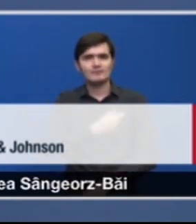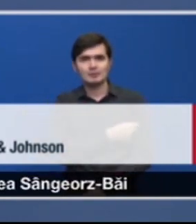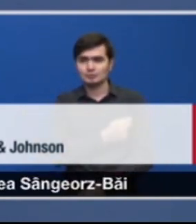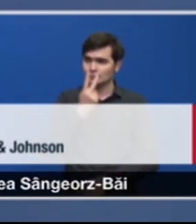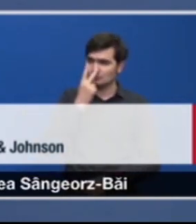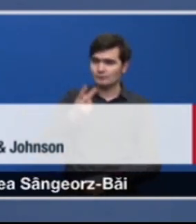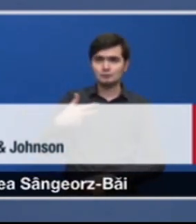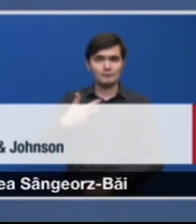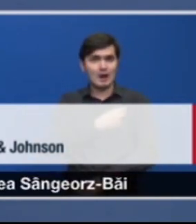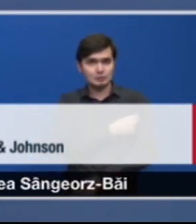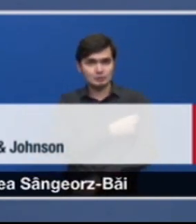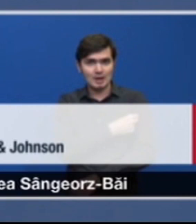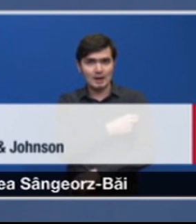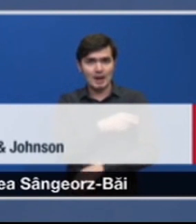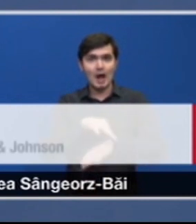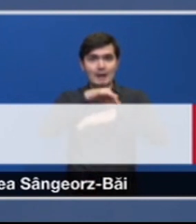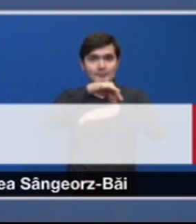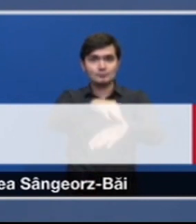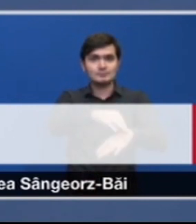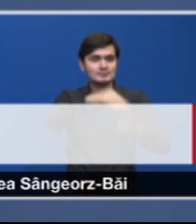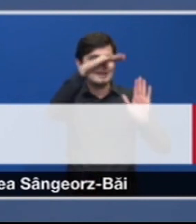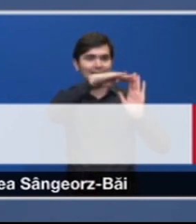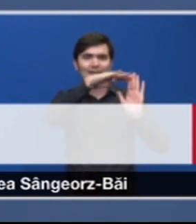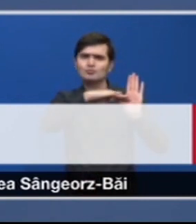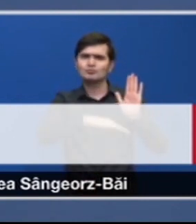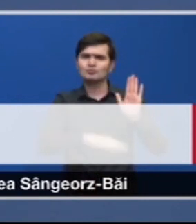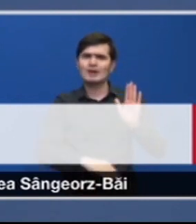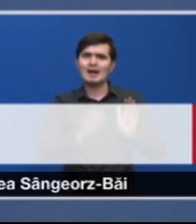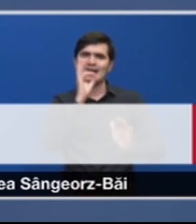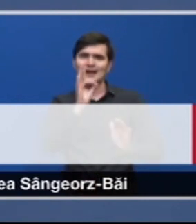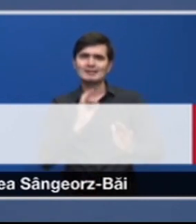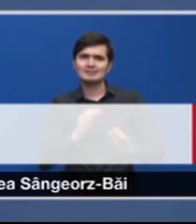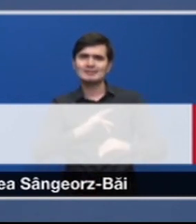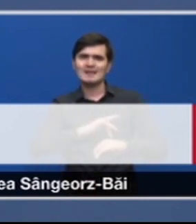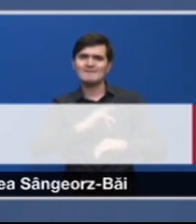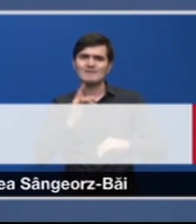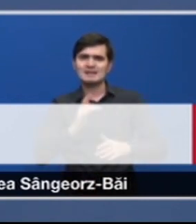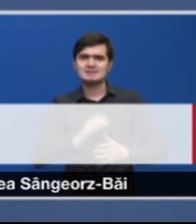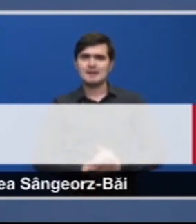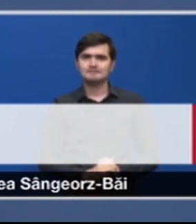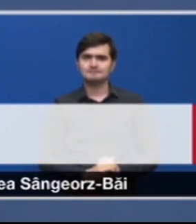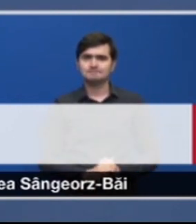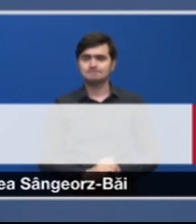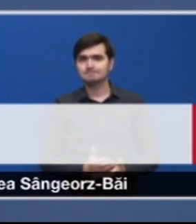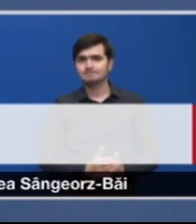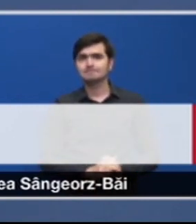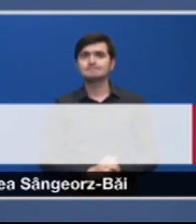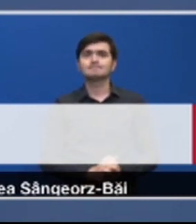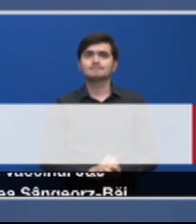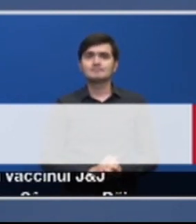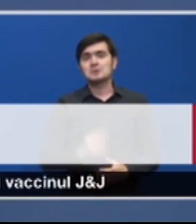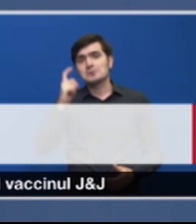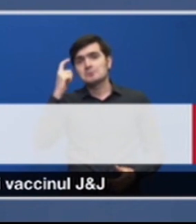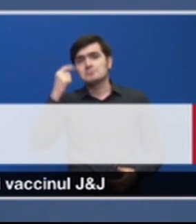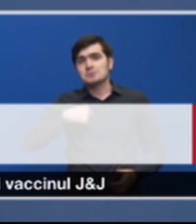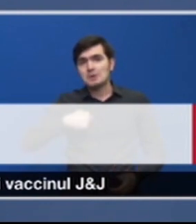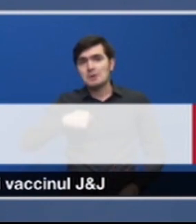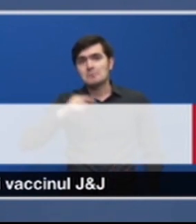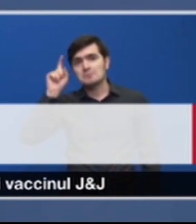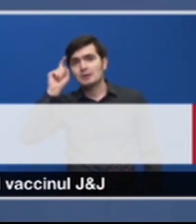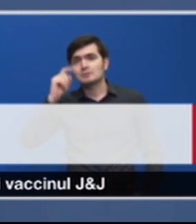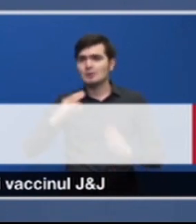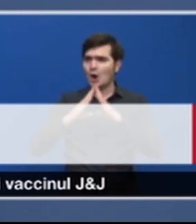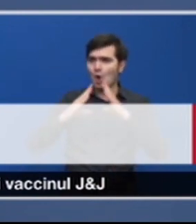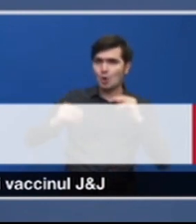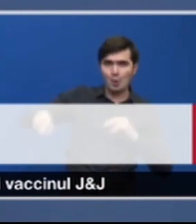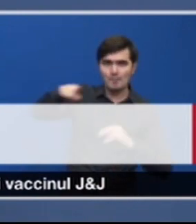vaccinarea a dus la o reducere a ratei de pozitivare sau de infectare. Eu cred că România